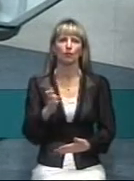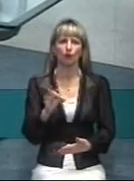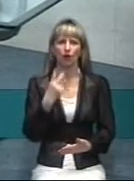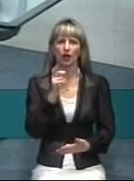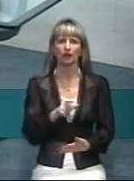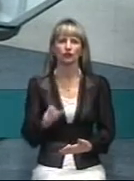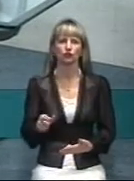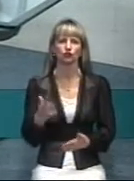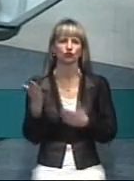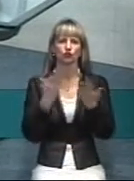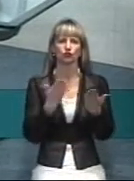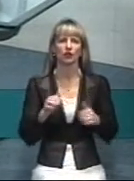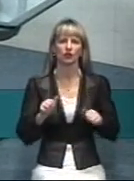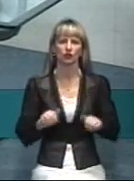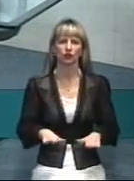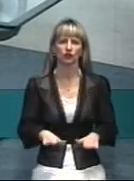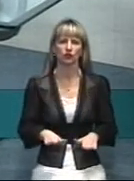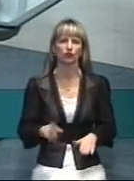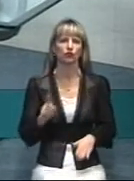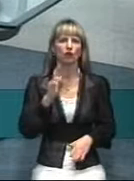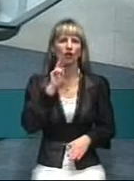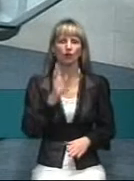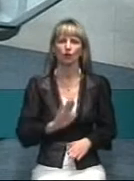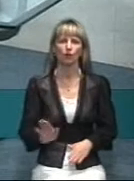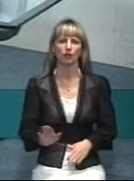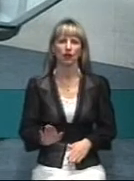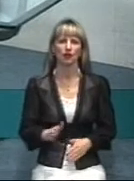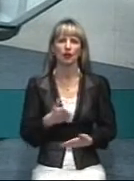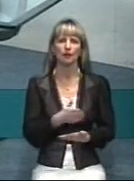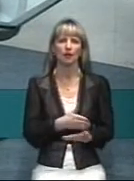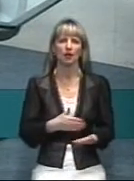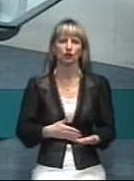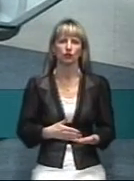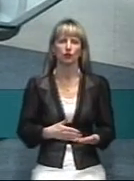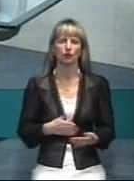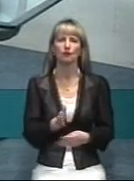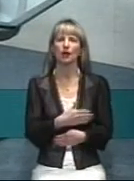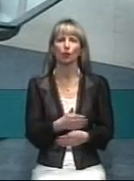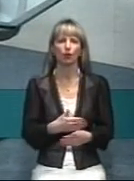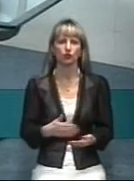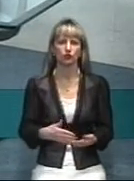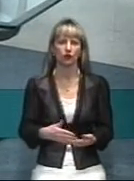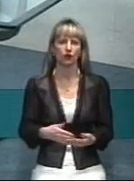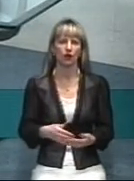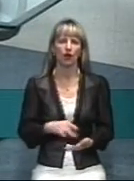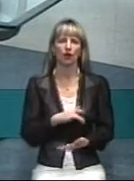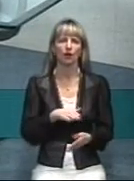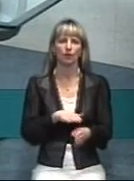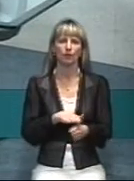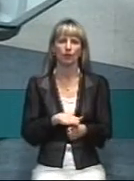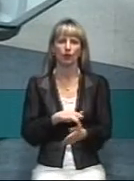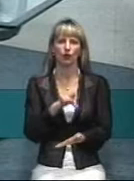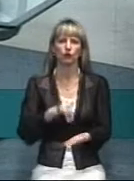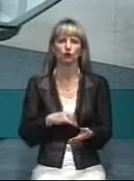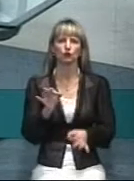читали рішення, якщо не помиляюсь, Маріупольського міськрайонного суду